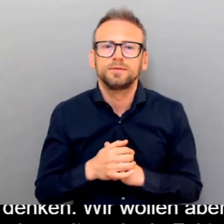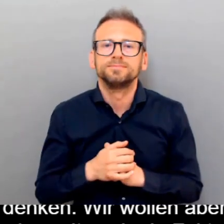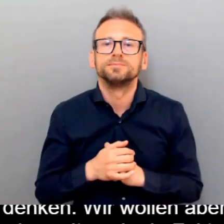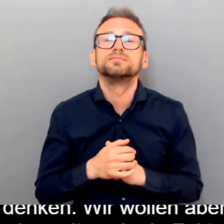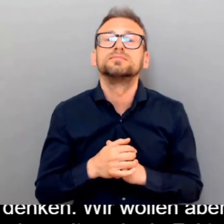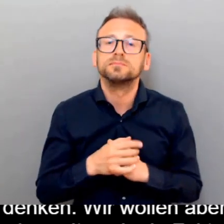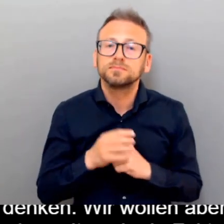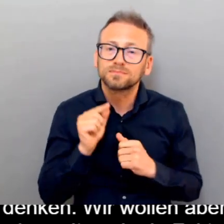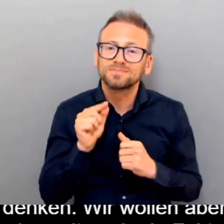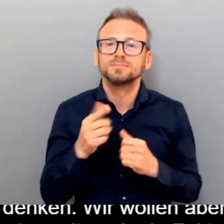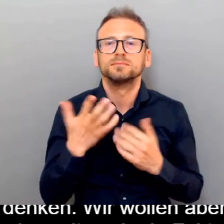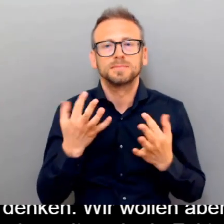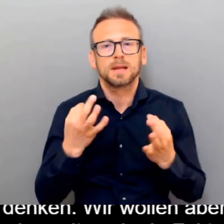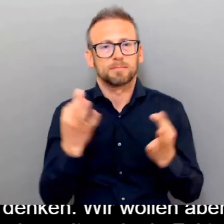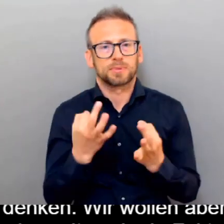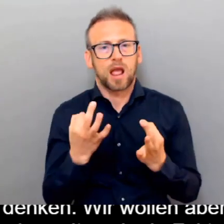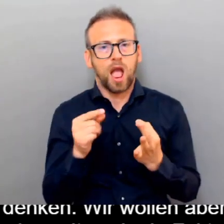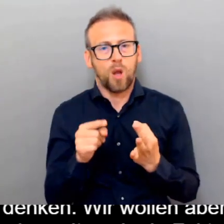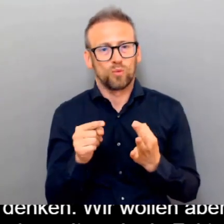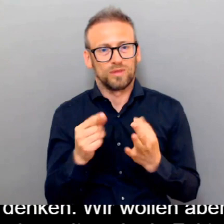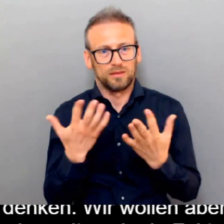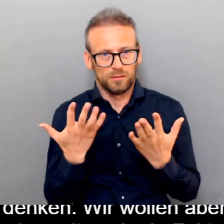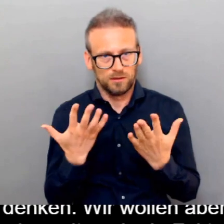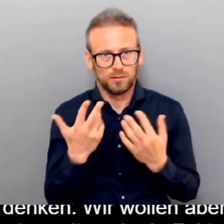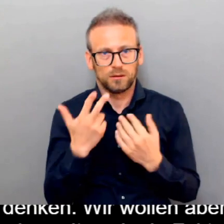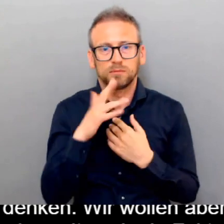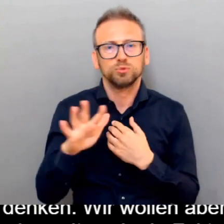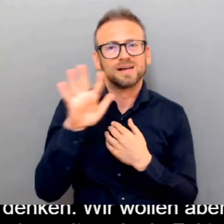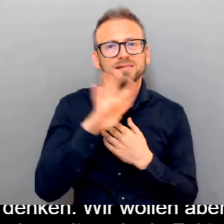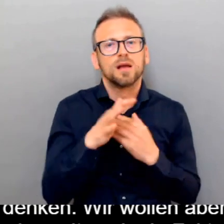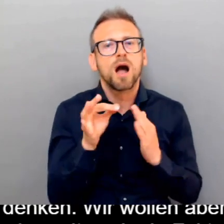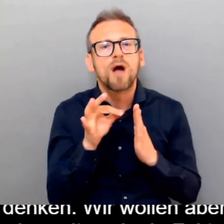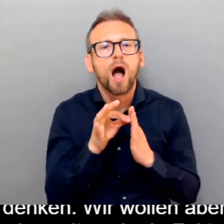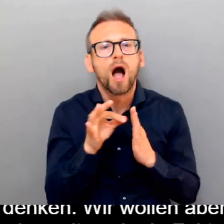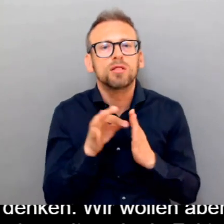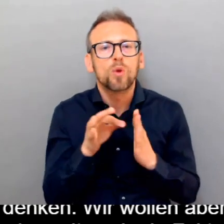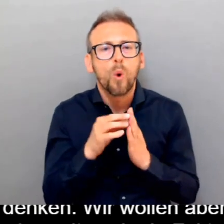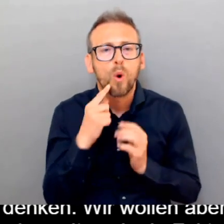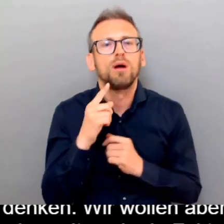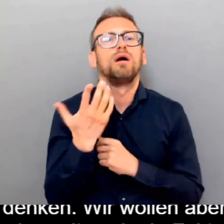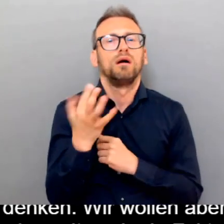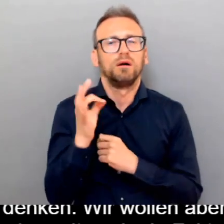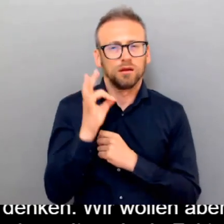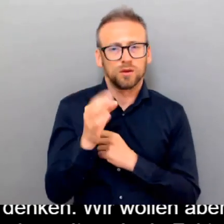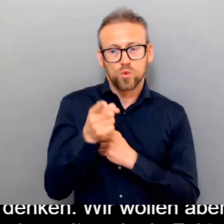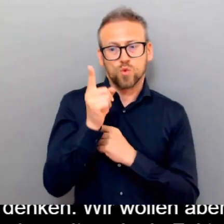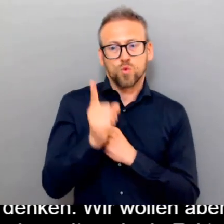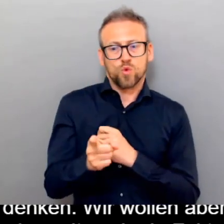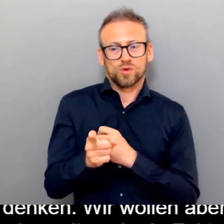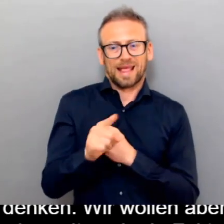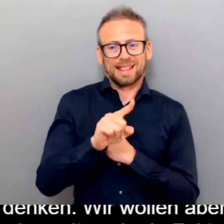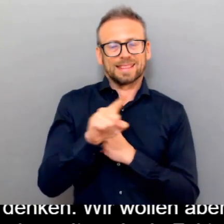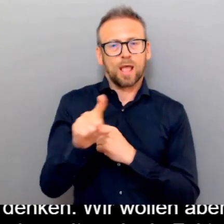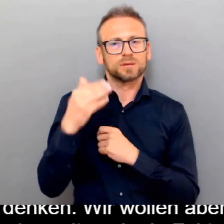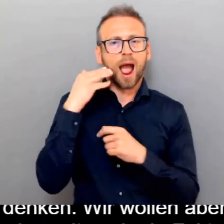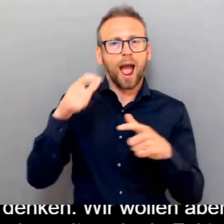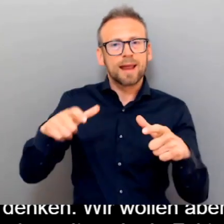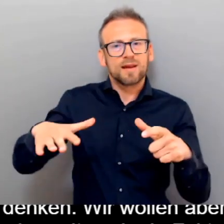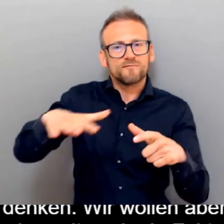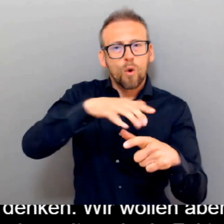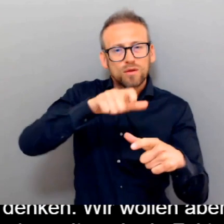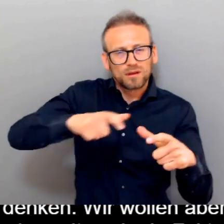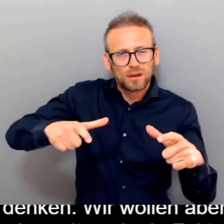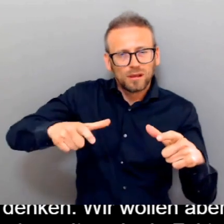dann Maßnahmen notwendig sind. Man muss natürlich immer genau hinterfragen, was ist die Ursache, dass diese Zahl